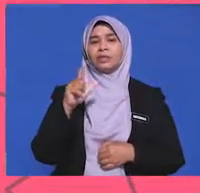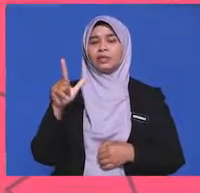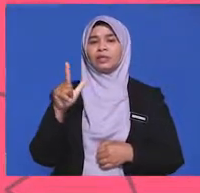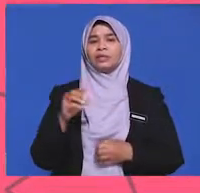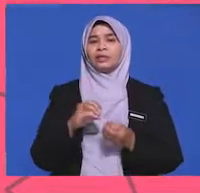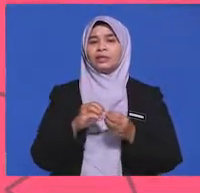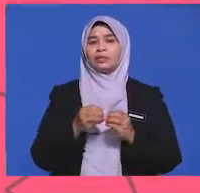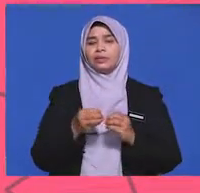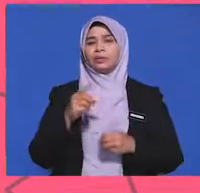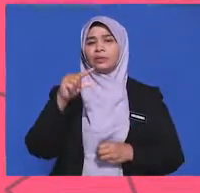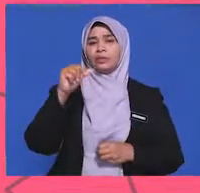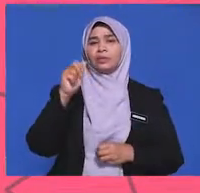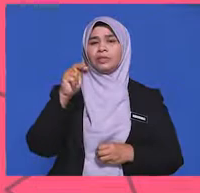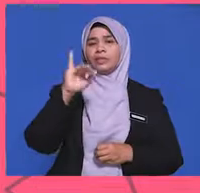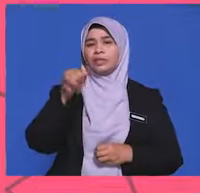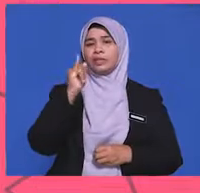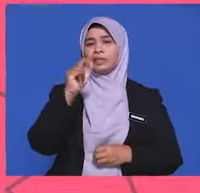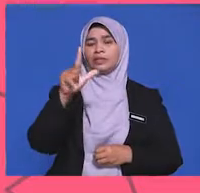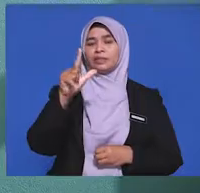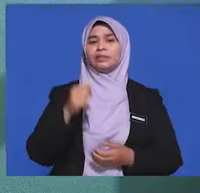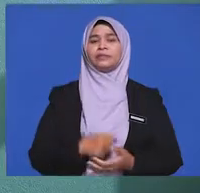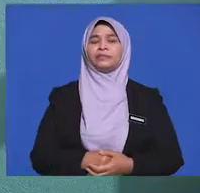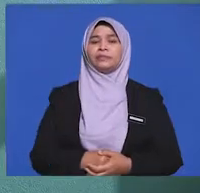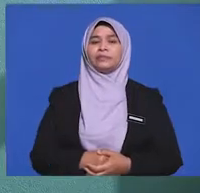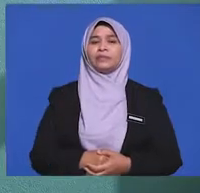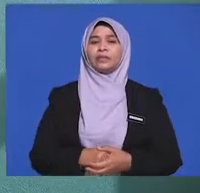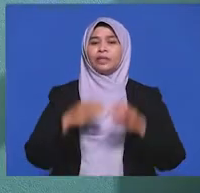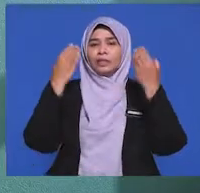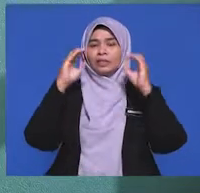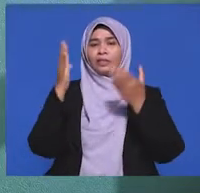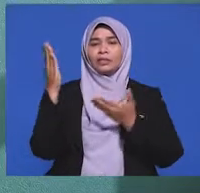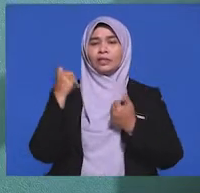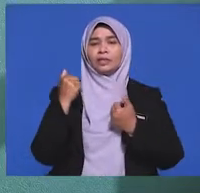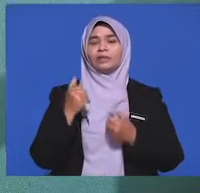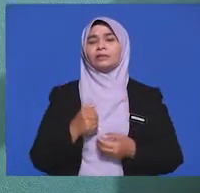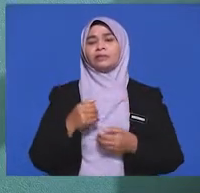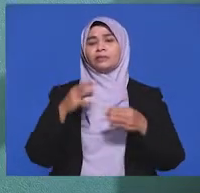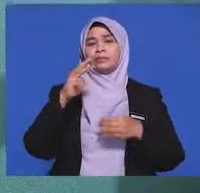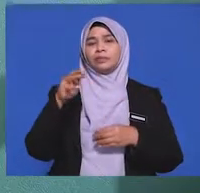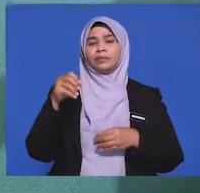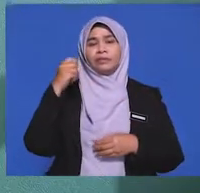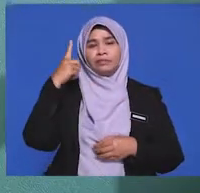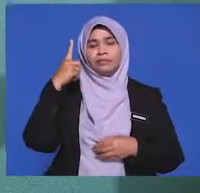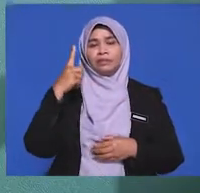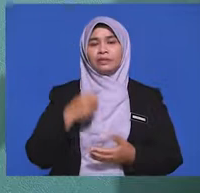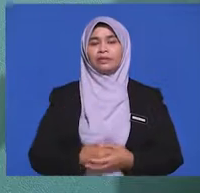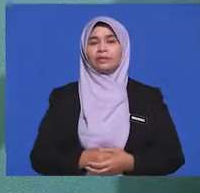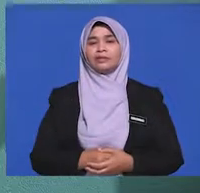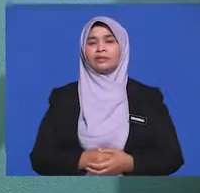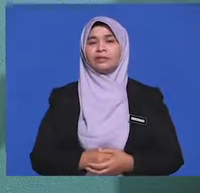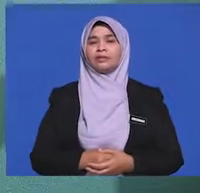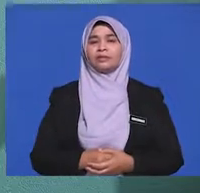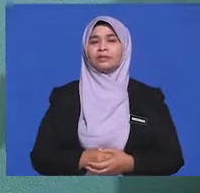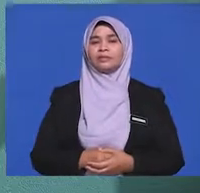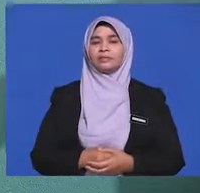itu adalah nombor ganjil. Cikgu harap murid-murid sudah bersedia dengan online